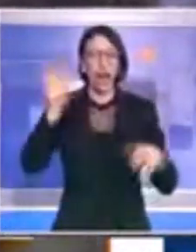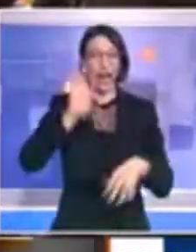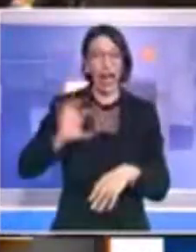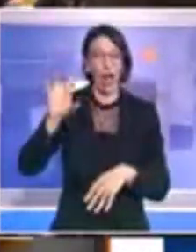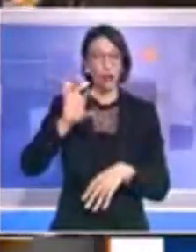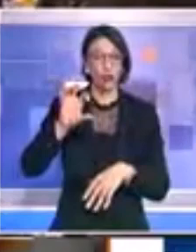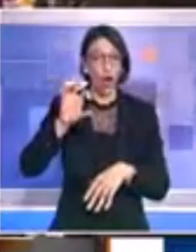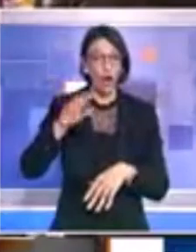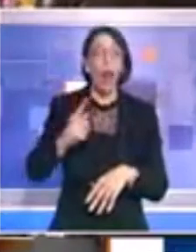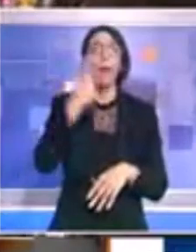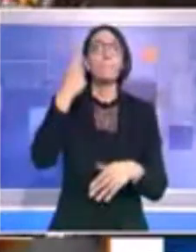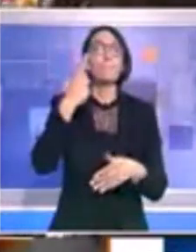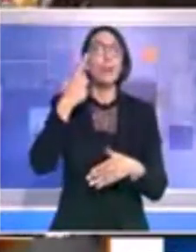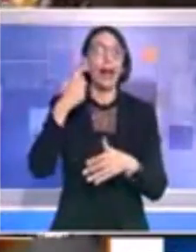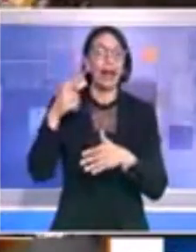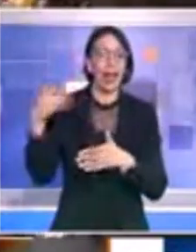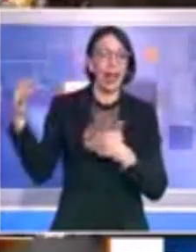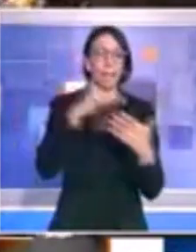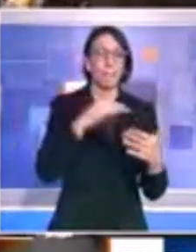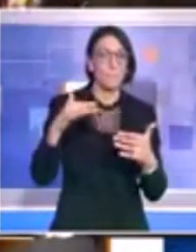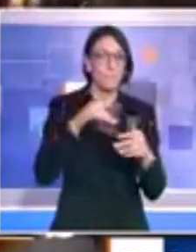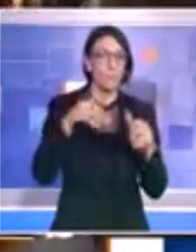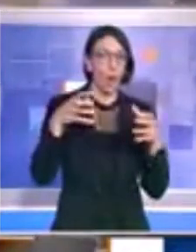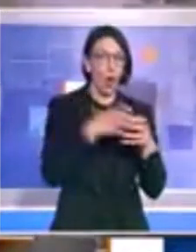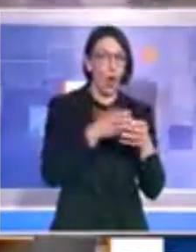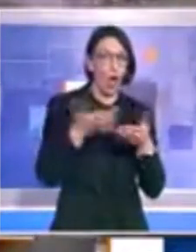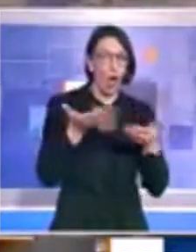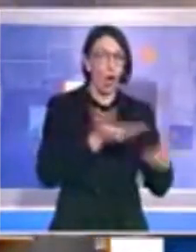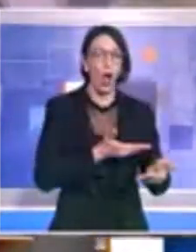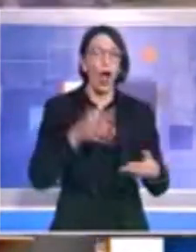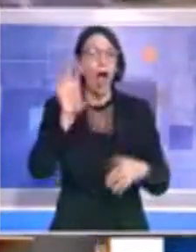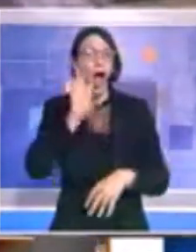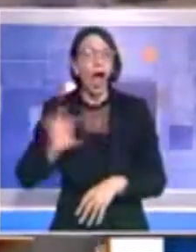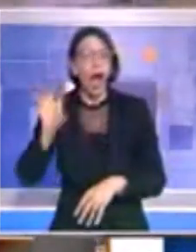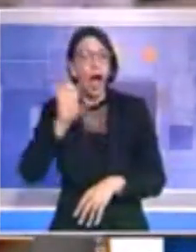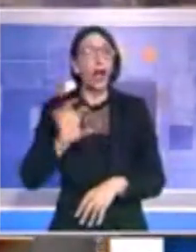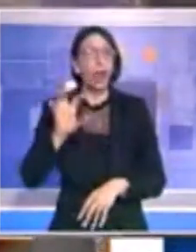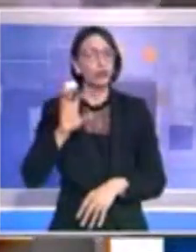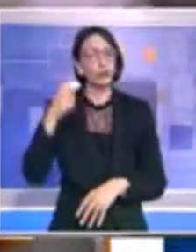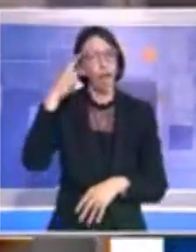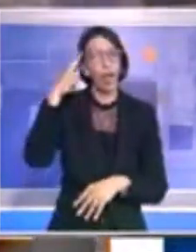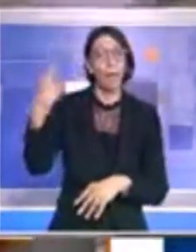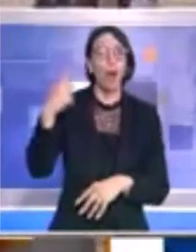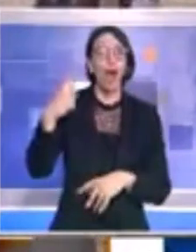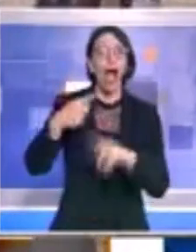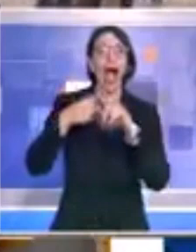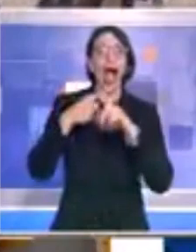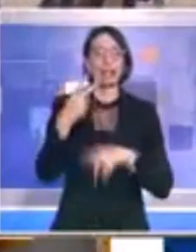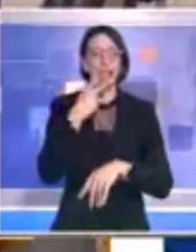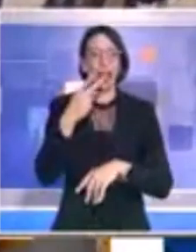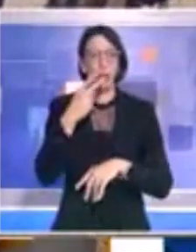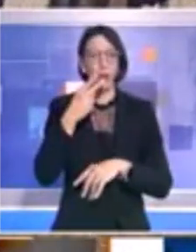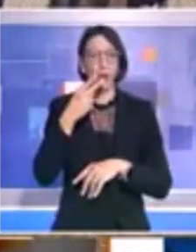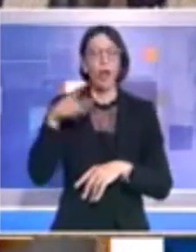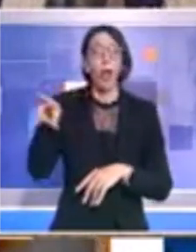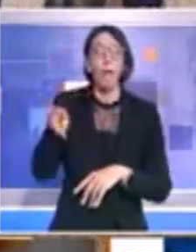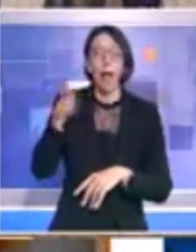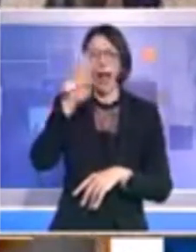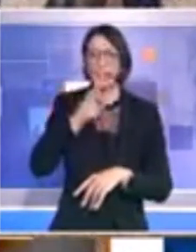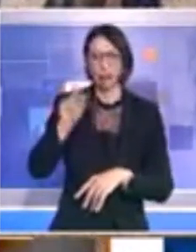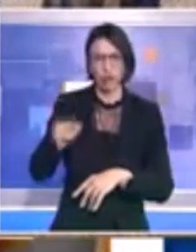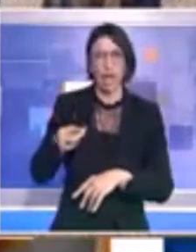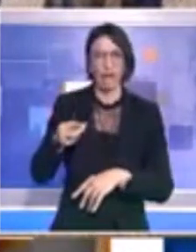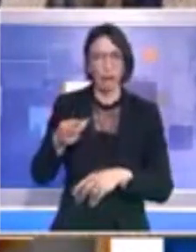siti dove I migranti dovrebbero approdare come prima destinazione dalla regione è venuta l'ipotesi dell'ex tabacchificio di Palazzo San Gervasio